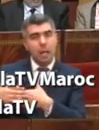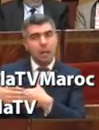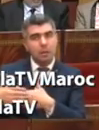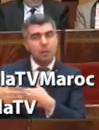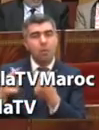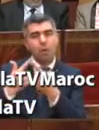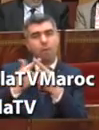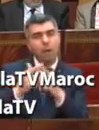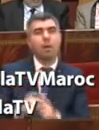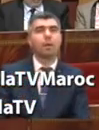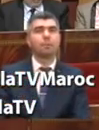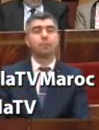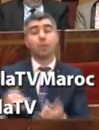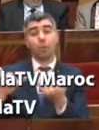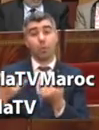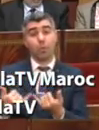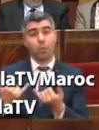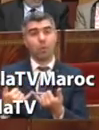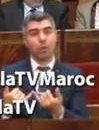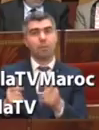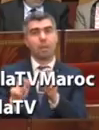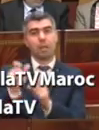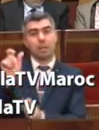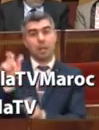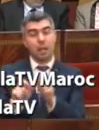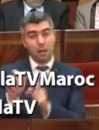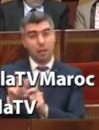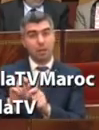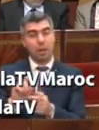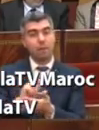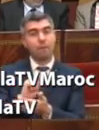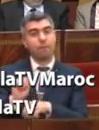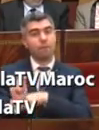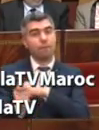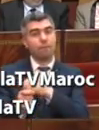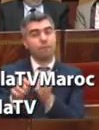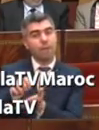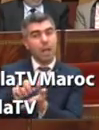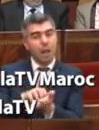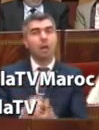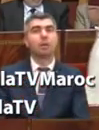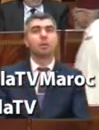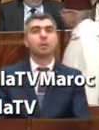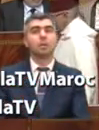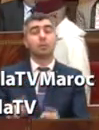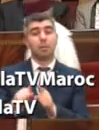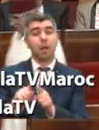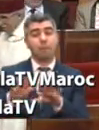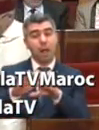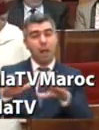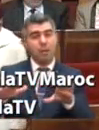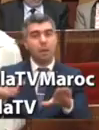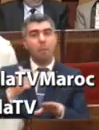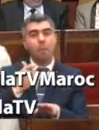إلى غير ذلك. اليوم المطلب ديال هاد الفلاحة هو أنه هاد الأراضي اللي حفظتها